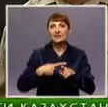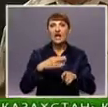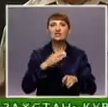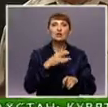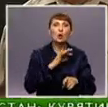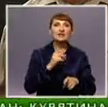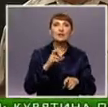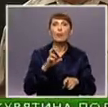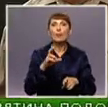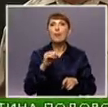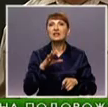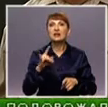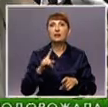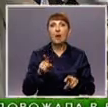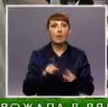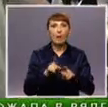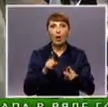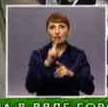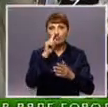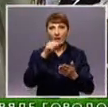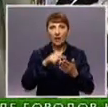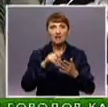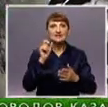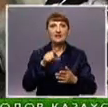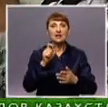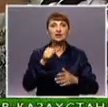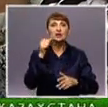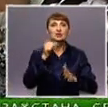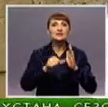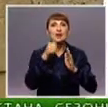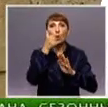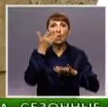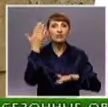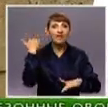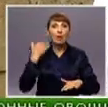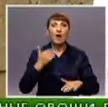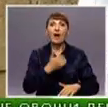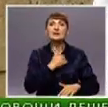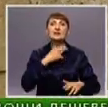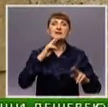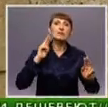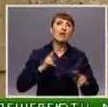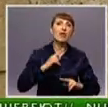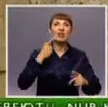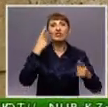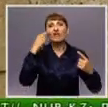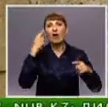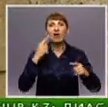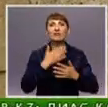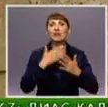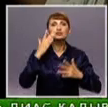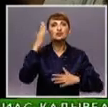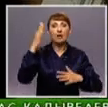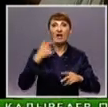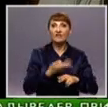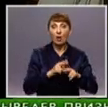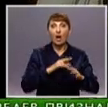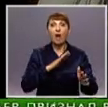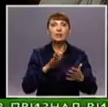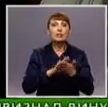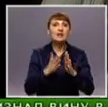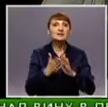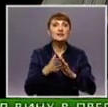Багунбай Батыра превратилось в тот самый квартал золотых 60-х, где хотелось петь, творить и мечтать. Именно в такой атмосфере и прошла